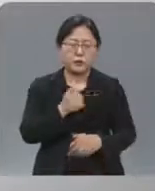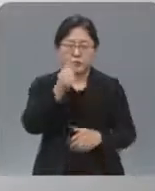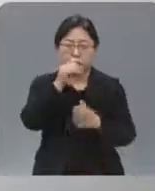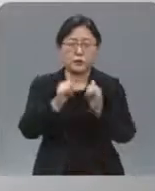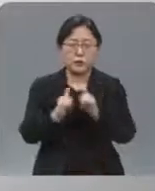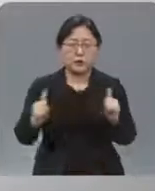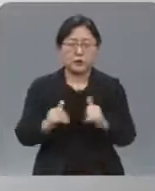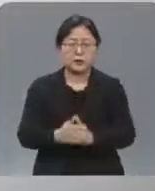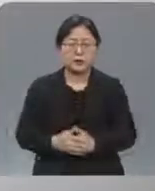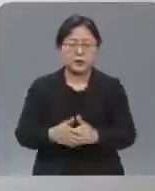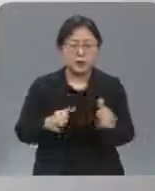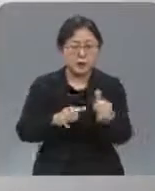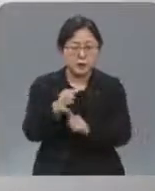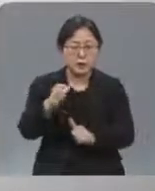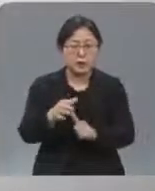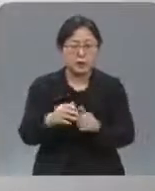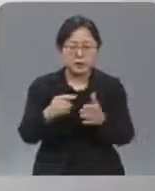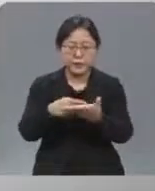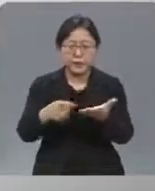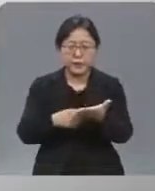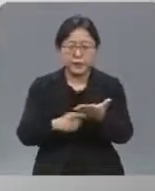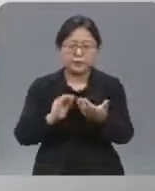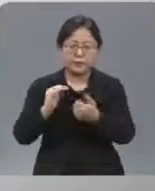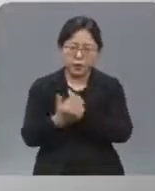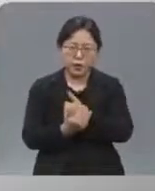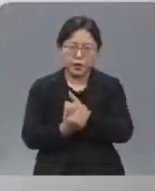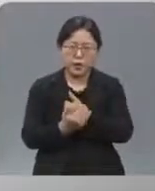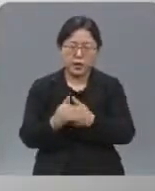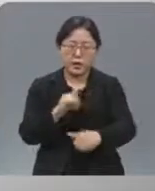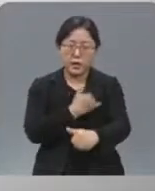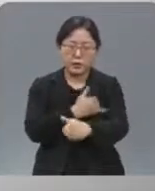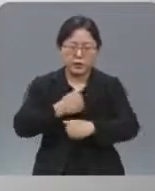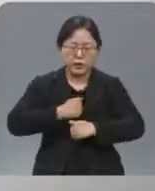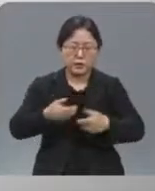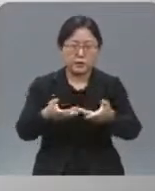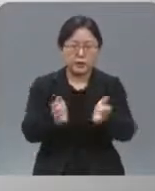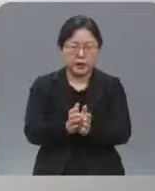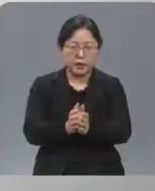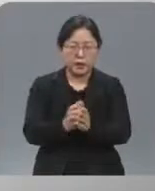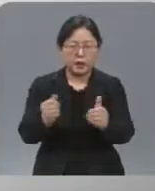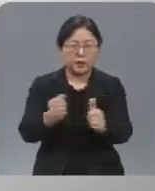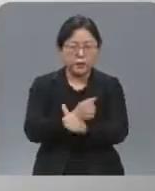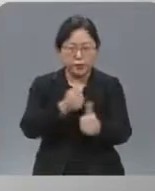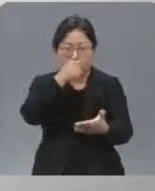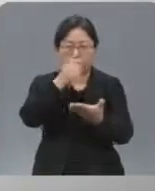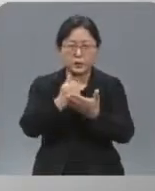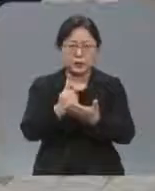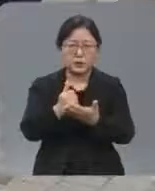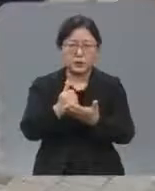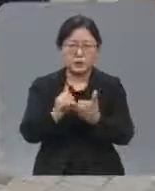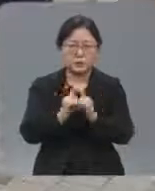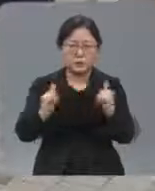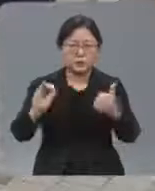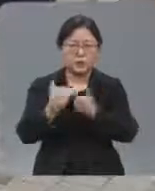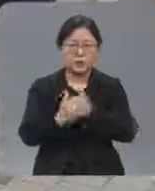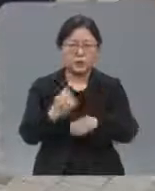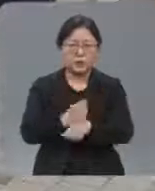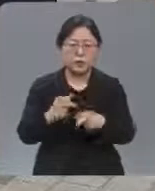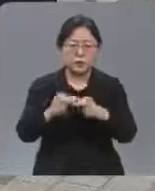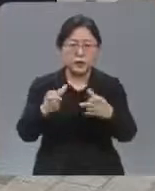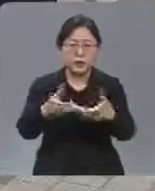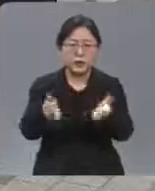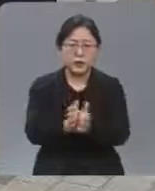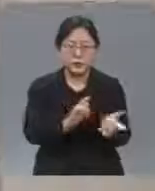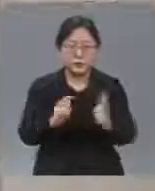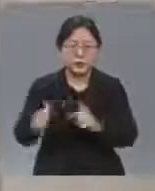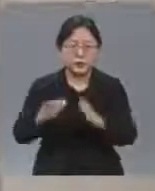였읍니다 학대 로부터 피해자를 보호해야 할 인권 지킴이 다니 폭행 가해자를 옹호했다 는 겁니다 장애인단체 는